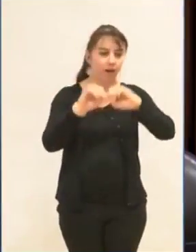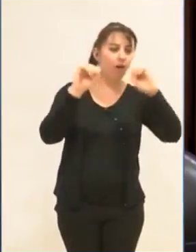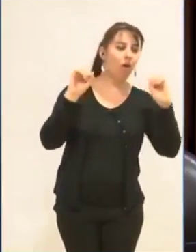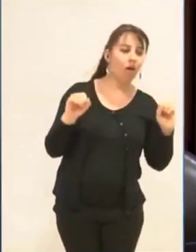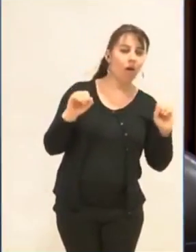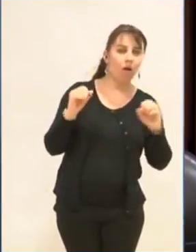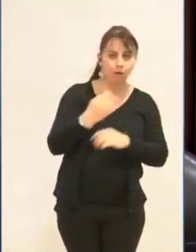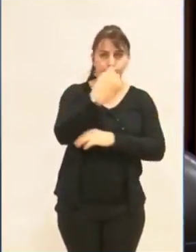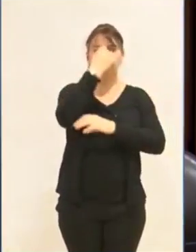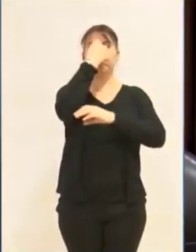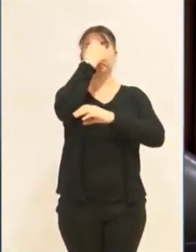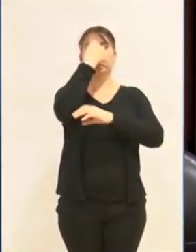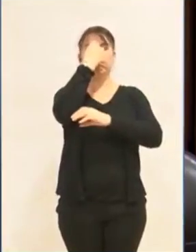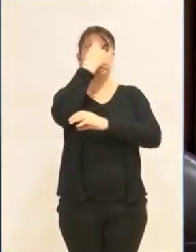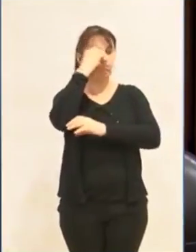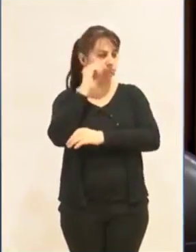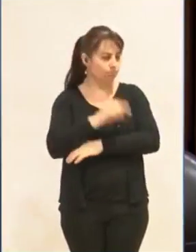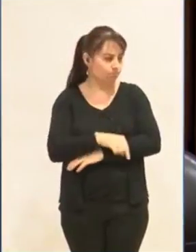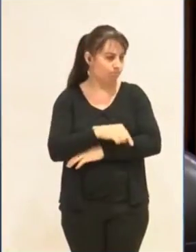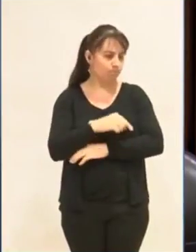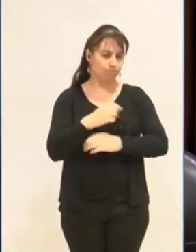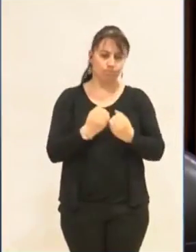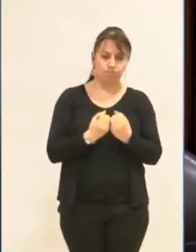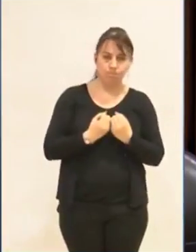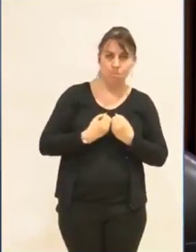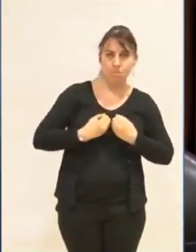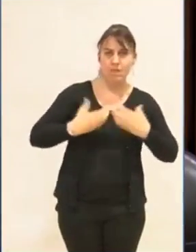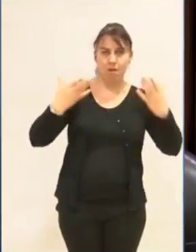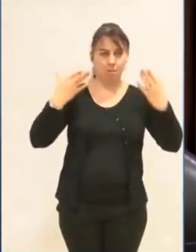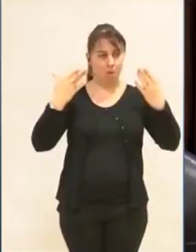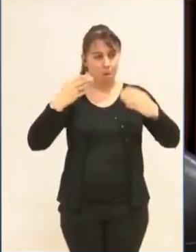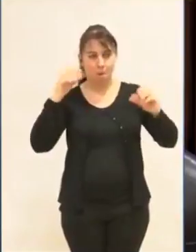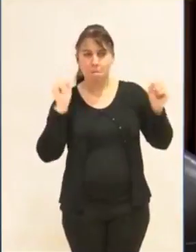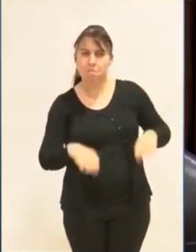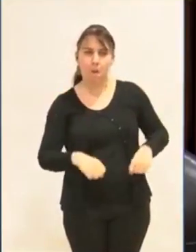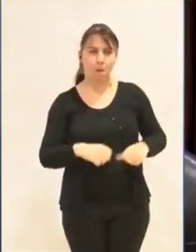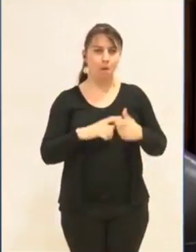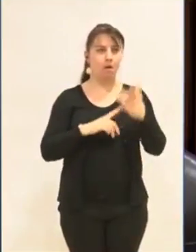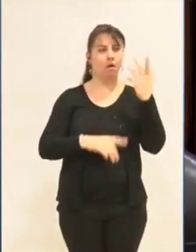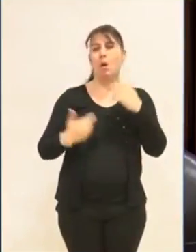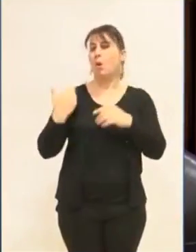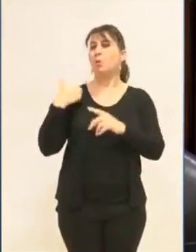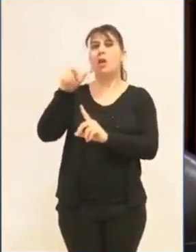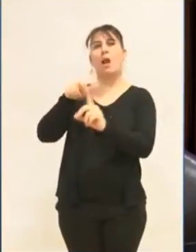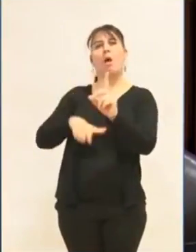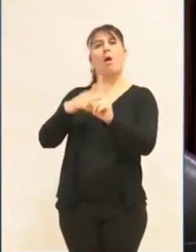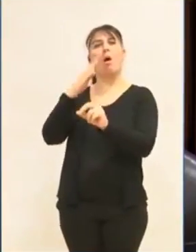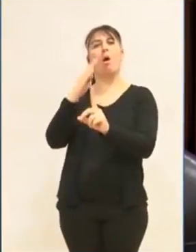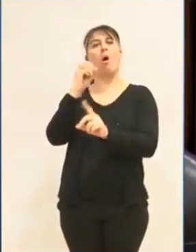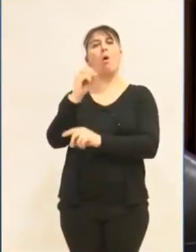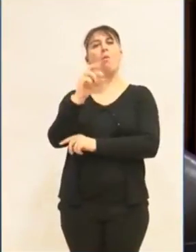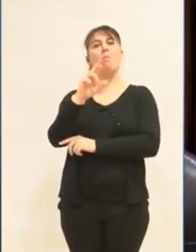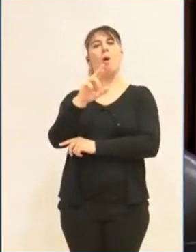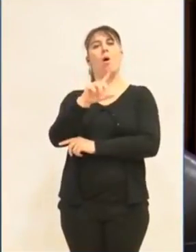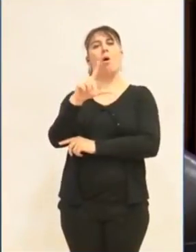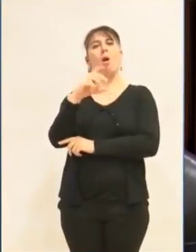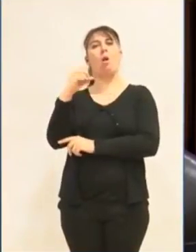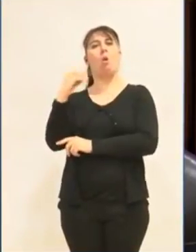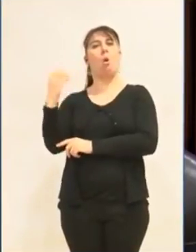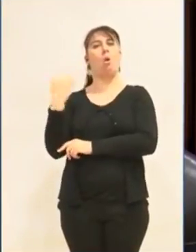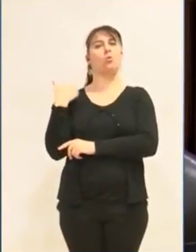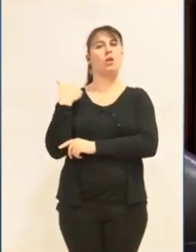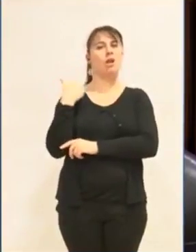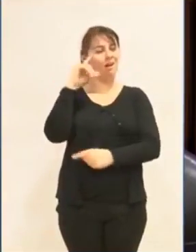justement les potentiels de développement de ces quartiers-là. Vous parliez de Borloo tout à l'heure, monsieur le maire, en disant que c'était une